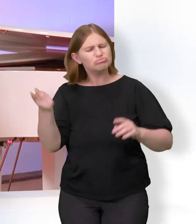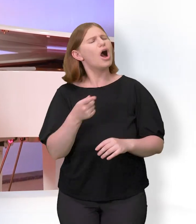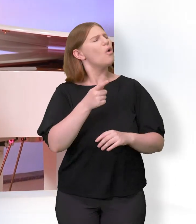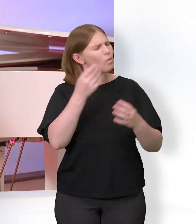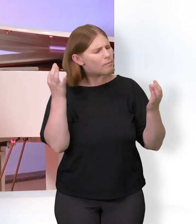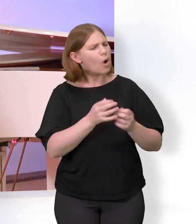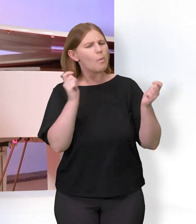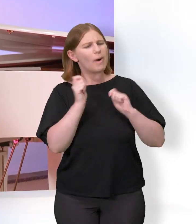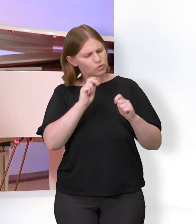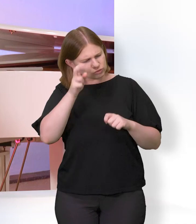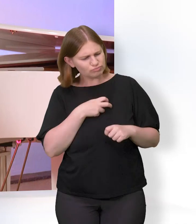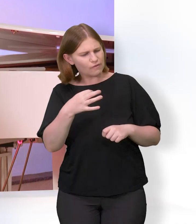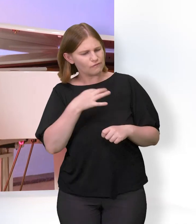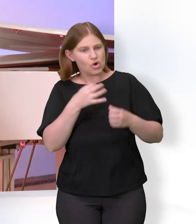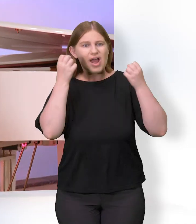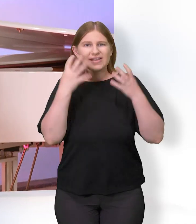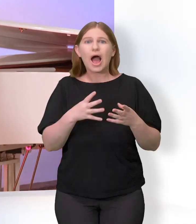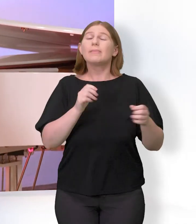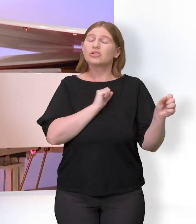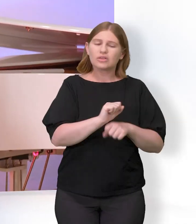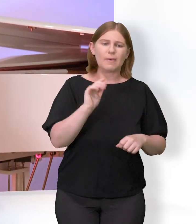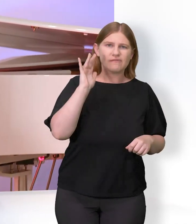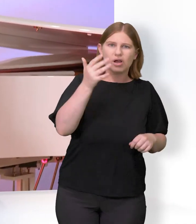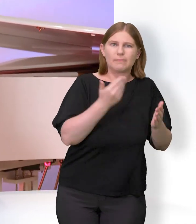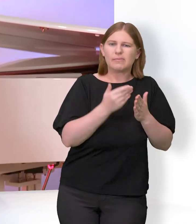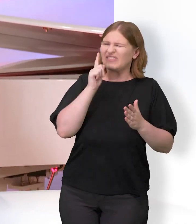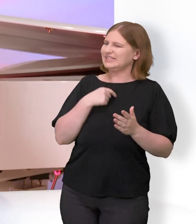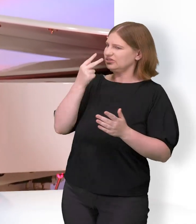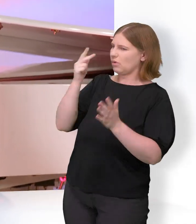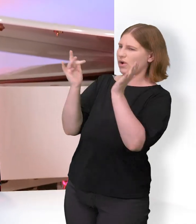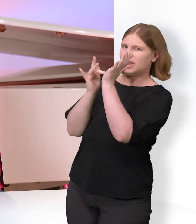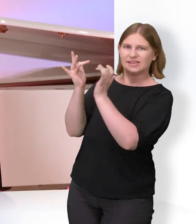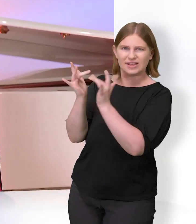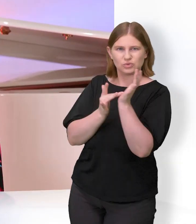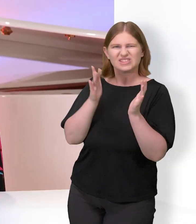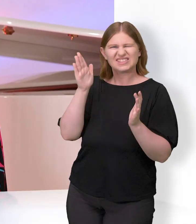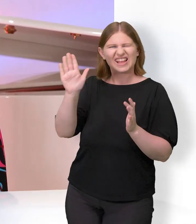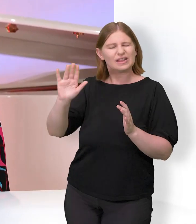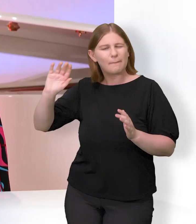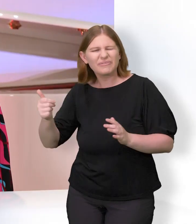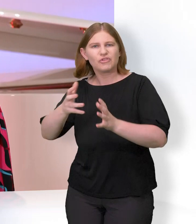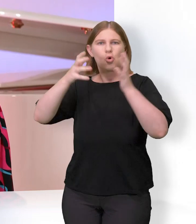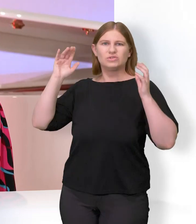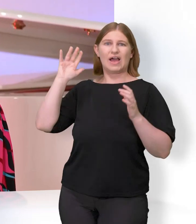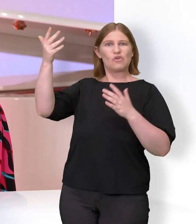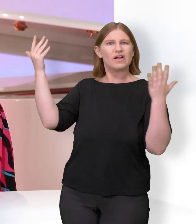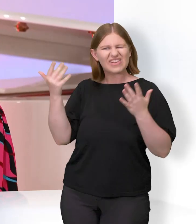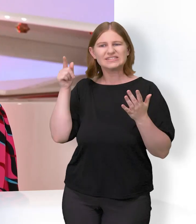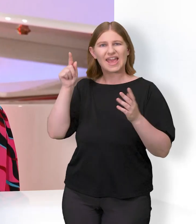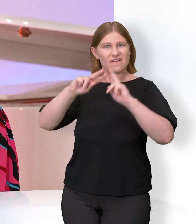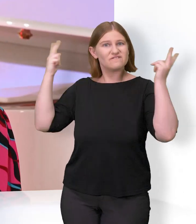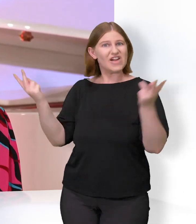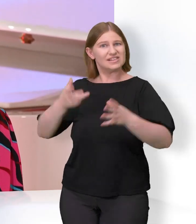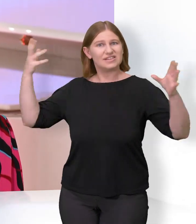deine Pausen einbauen. Aber ich finde Erfolg, also wenn ich Jesus zum Beispiel anschaue, sein größter Erfolg war die Welt zu